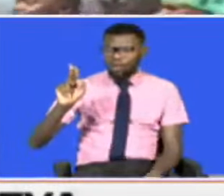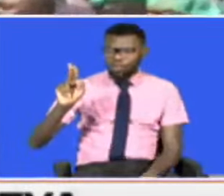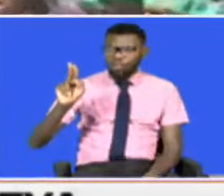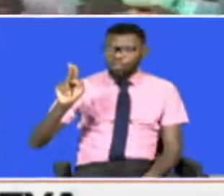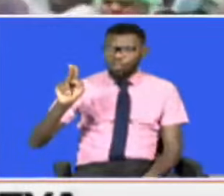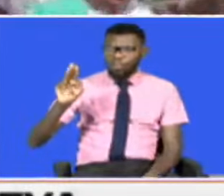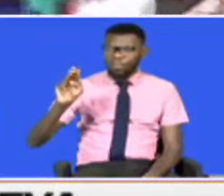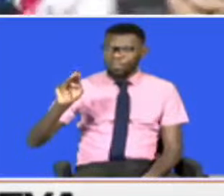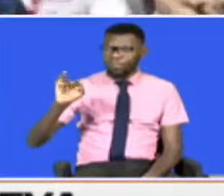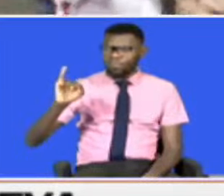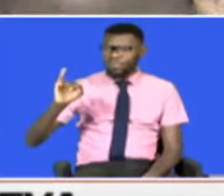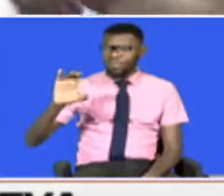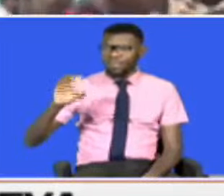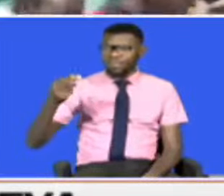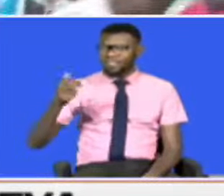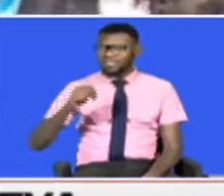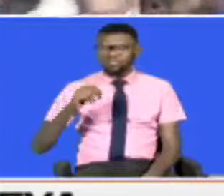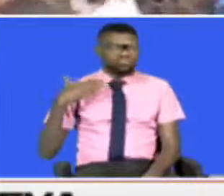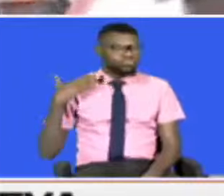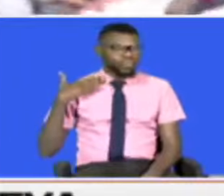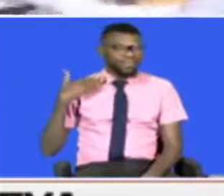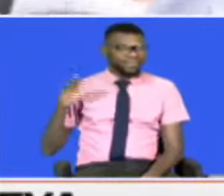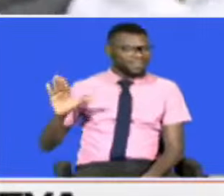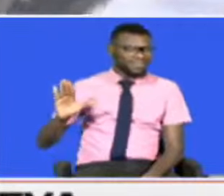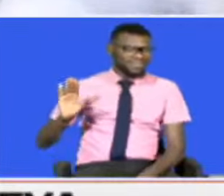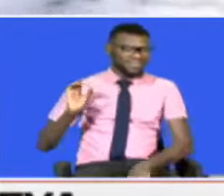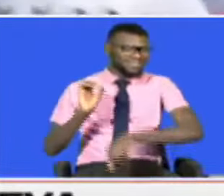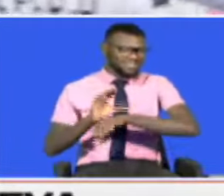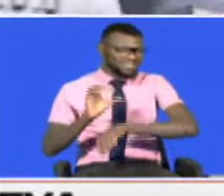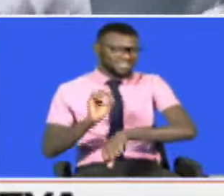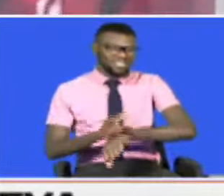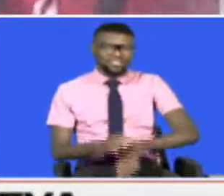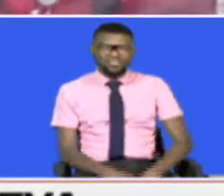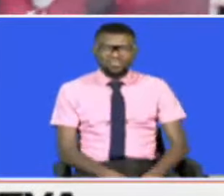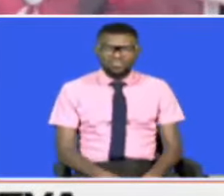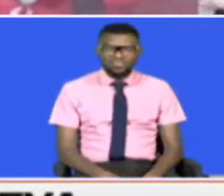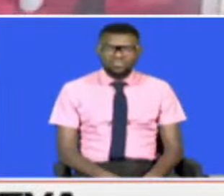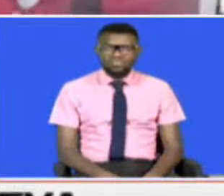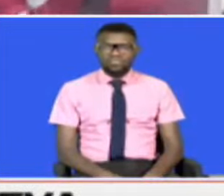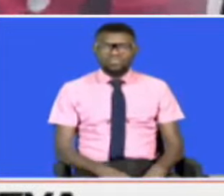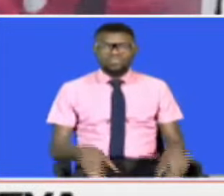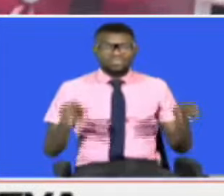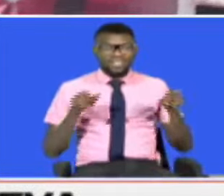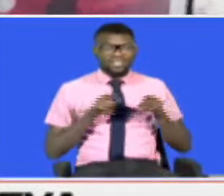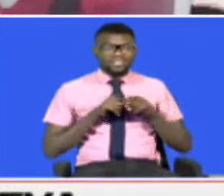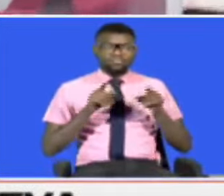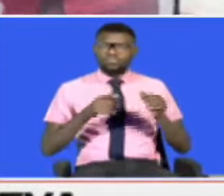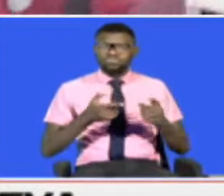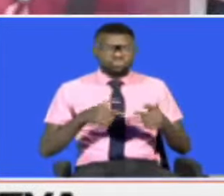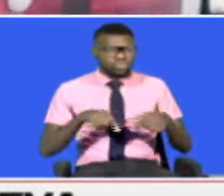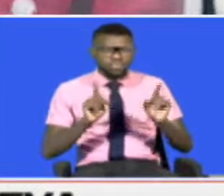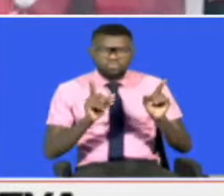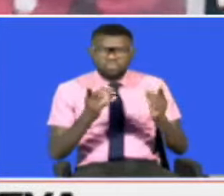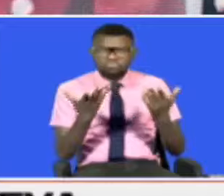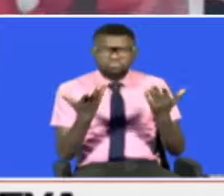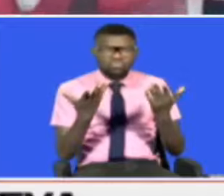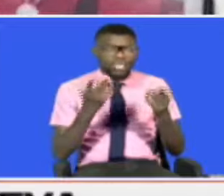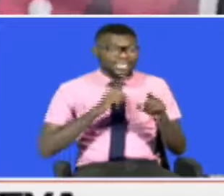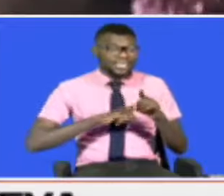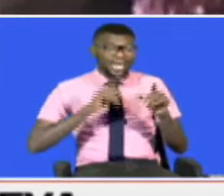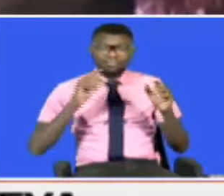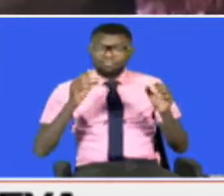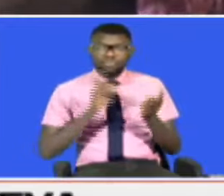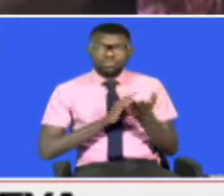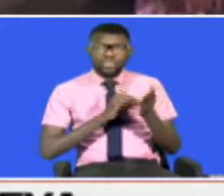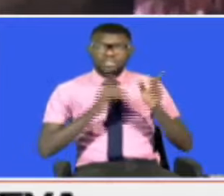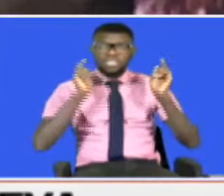ukosefu wake wa kusikiza mawaidha miongoni mwa masuala mengine kama vile jinsi alivyoshughulikia swala la mgomo wa madaktari